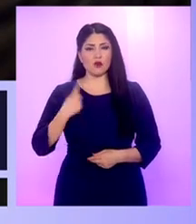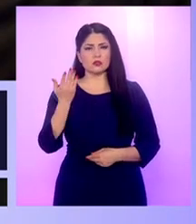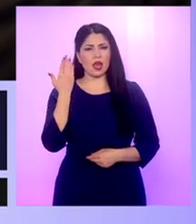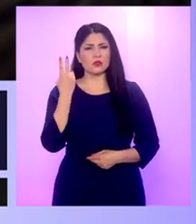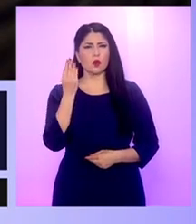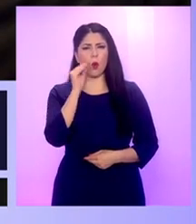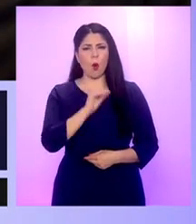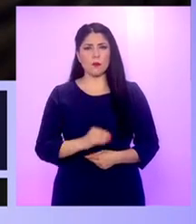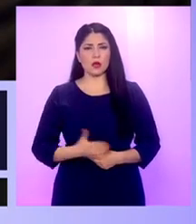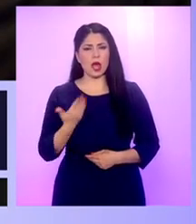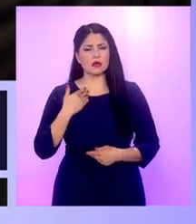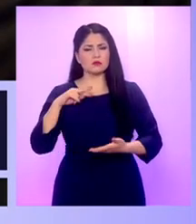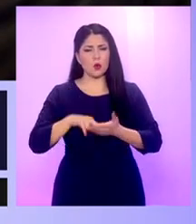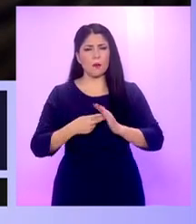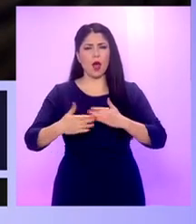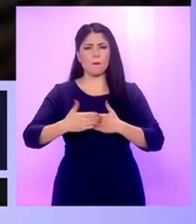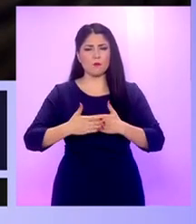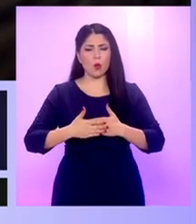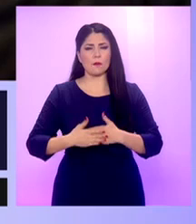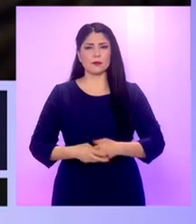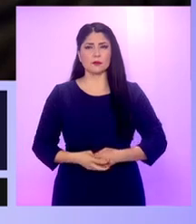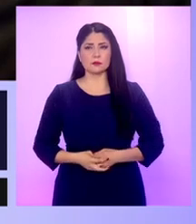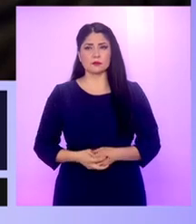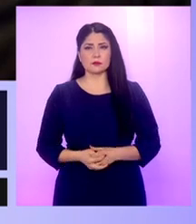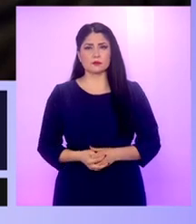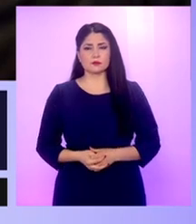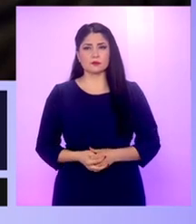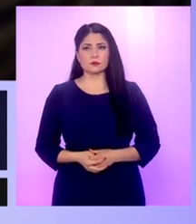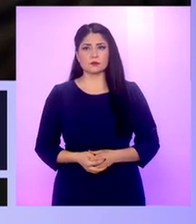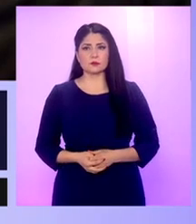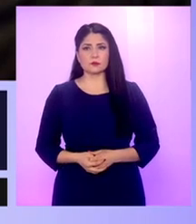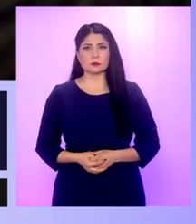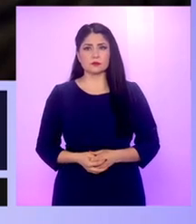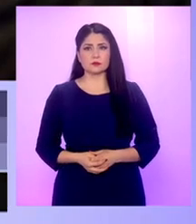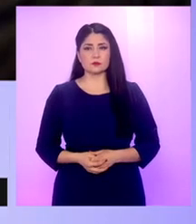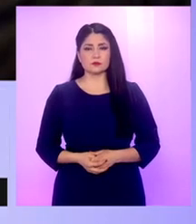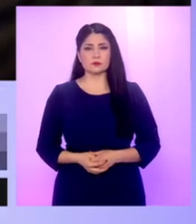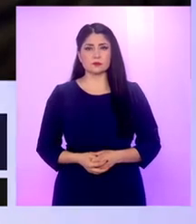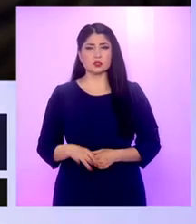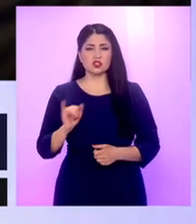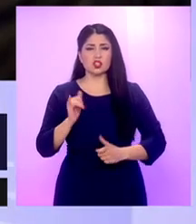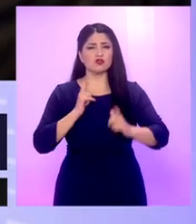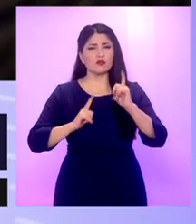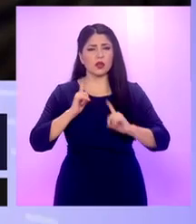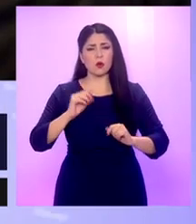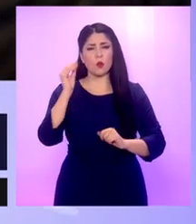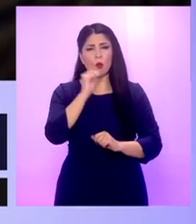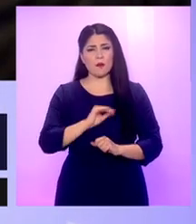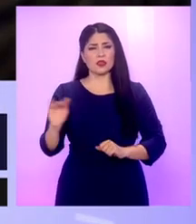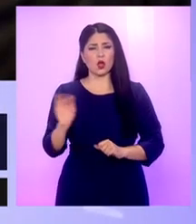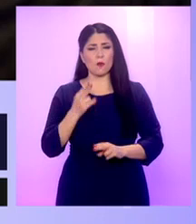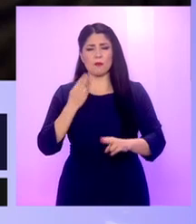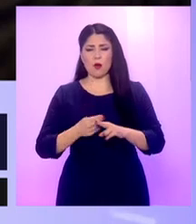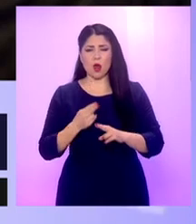care s-a ocupat îndeaproape de cei aflați în suferință, de